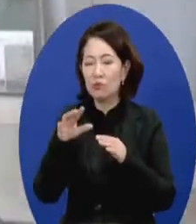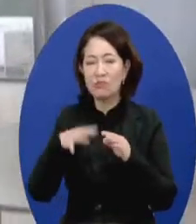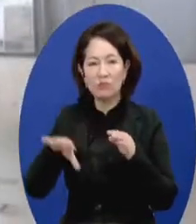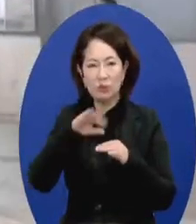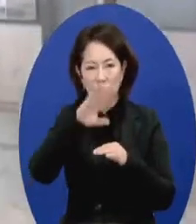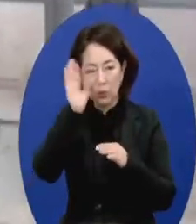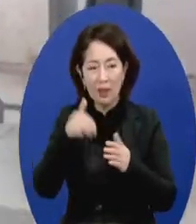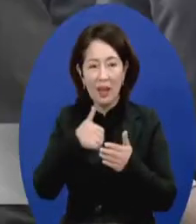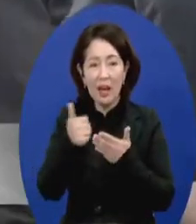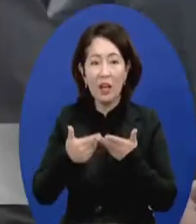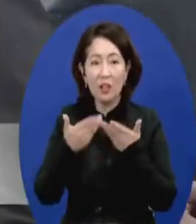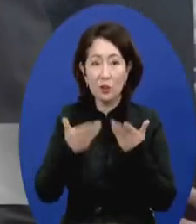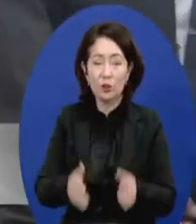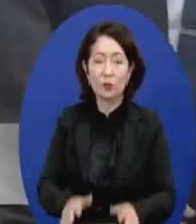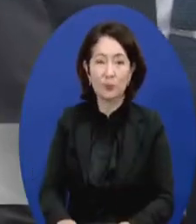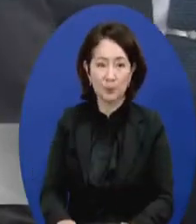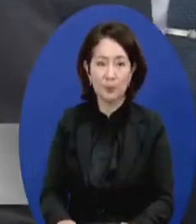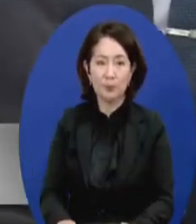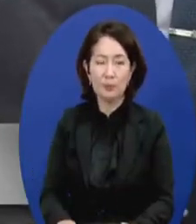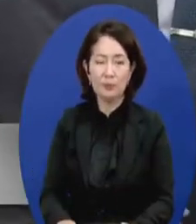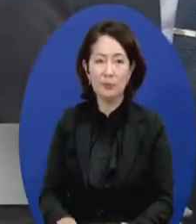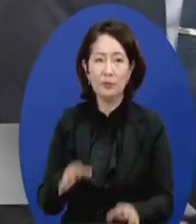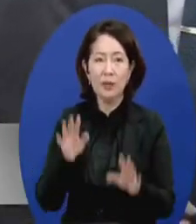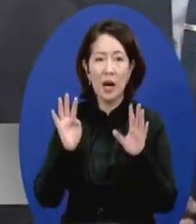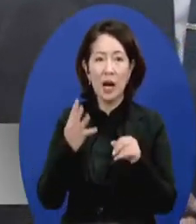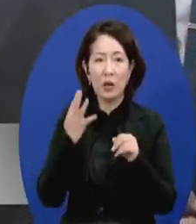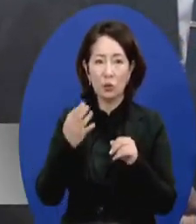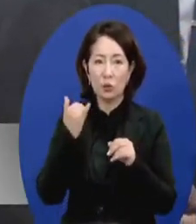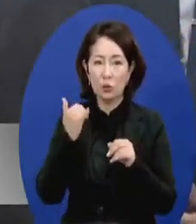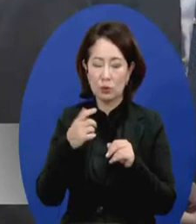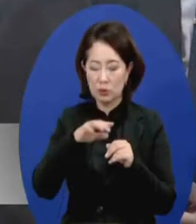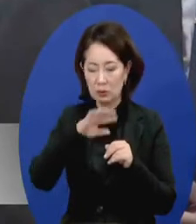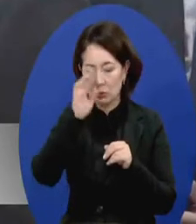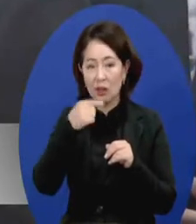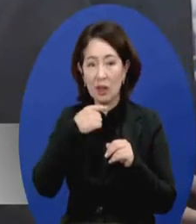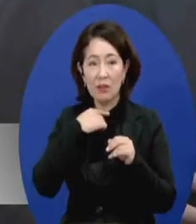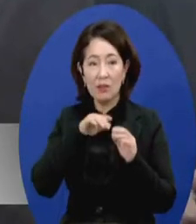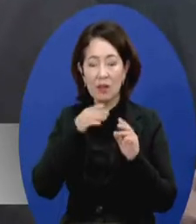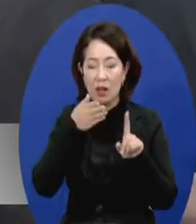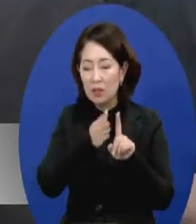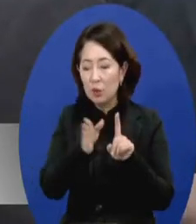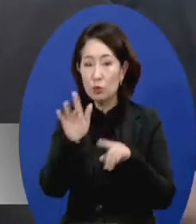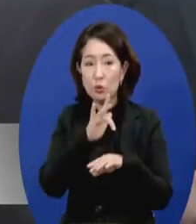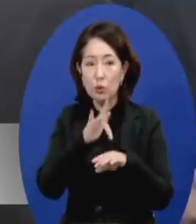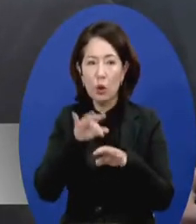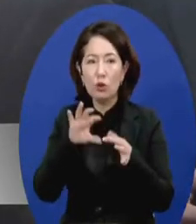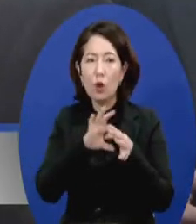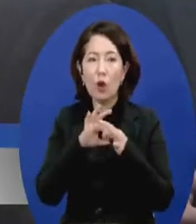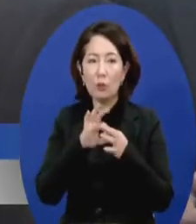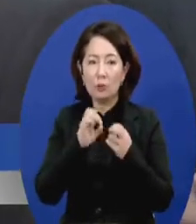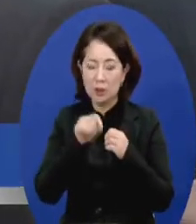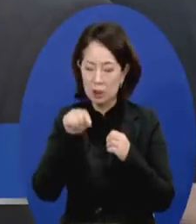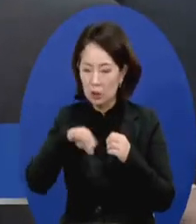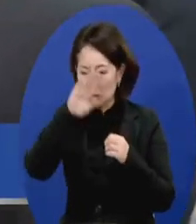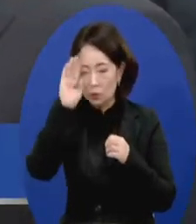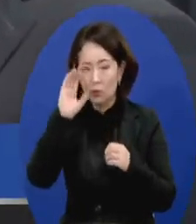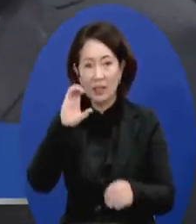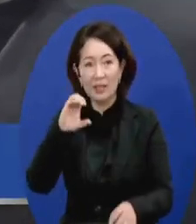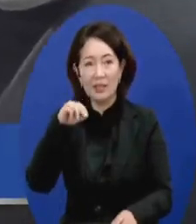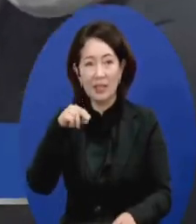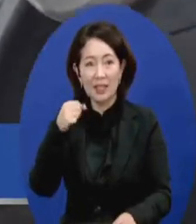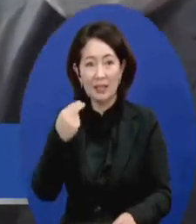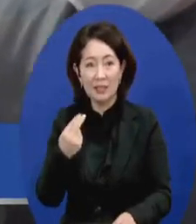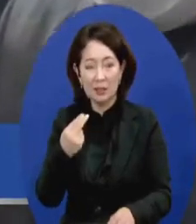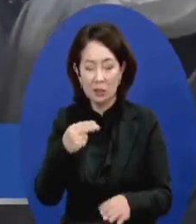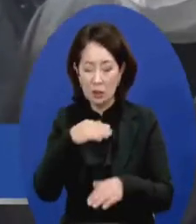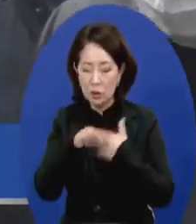дулаанаар хангах юм. 14 ус дулаан дамжуулах төв баригдаа дууссан байгаа. Одоо холболт хийж байгаа. Энэ жил бид нэг дулааны станц дээр